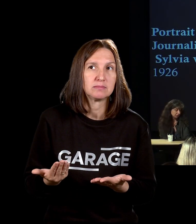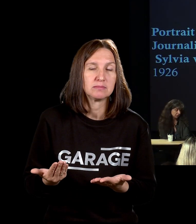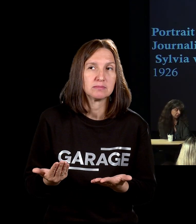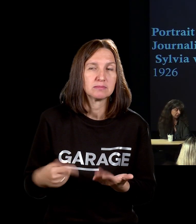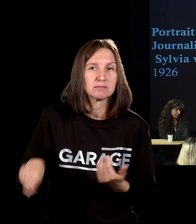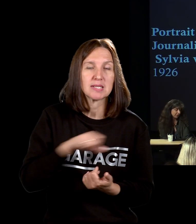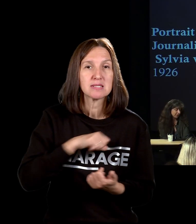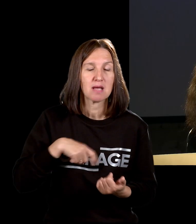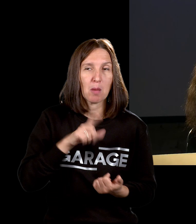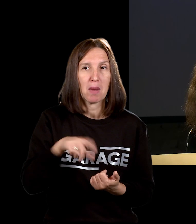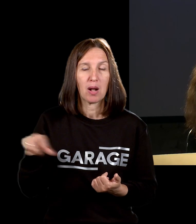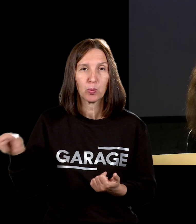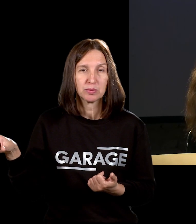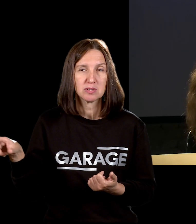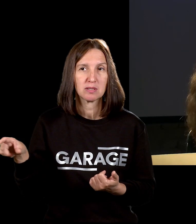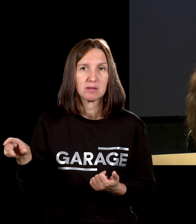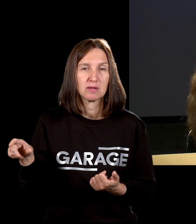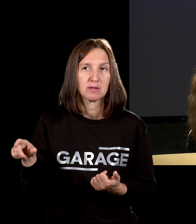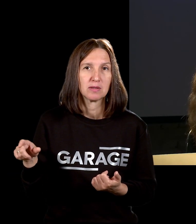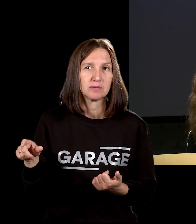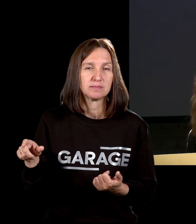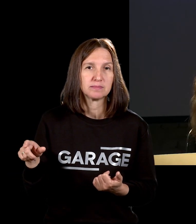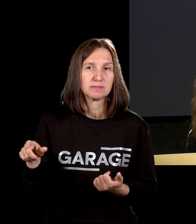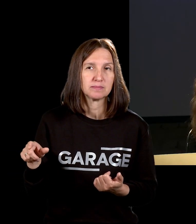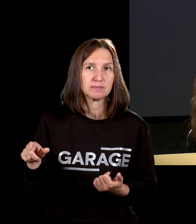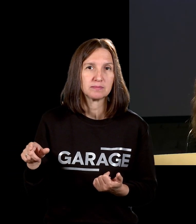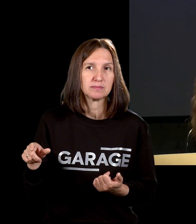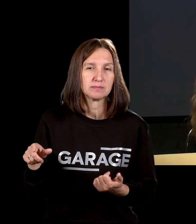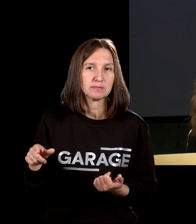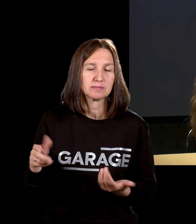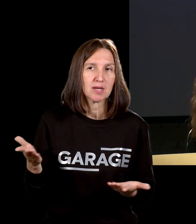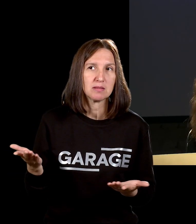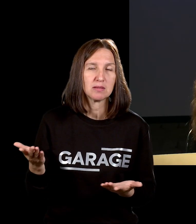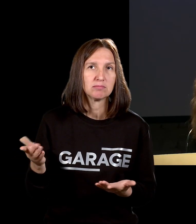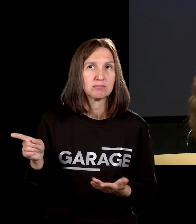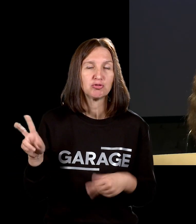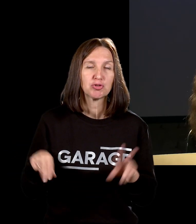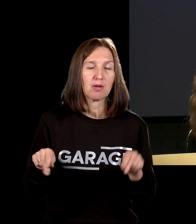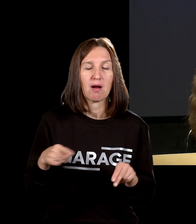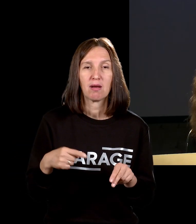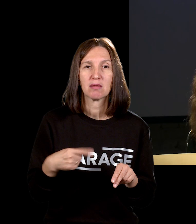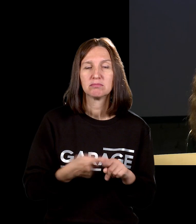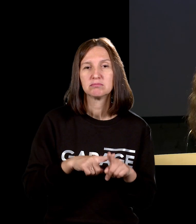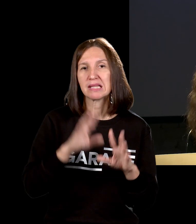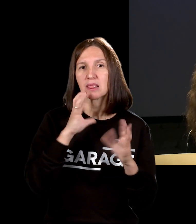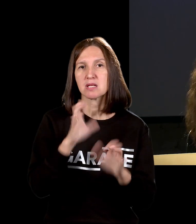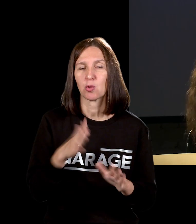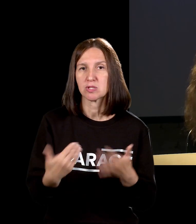тут что-то такое было в людях, которое заставляло их не относиться слишком